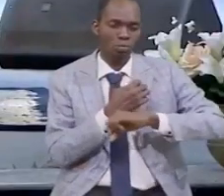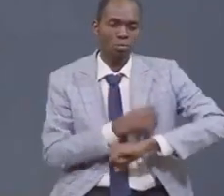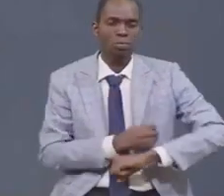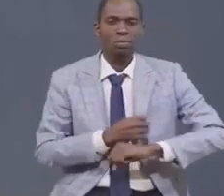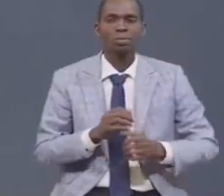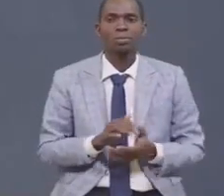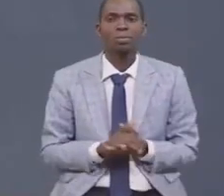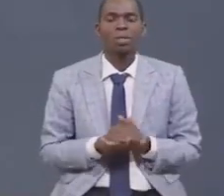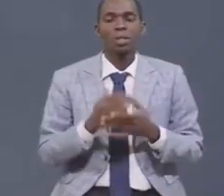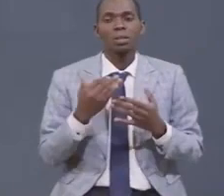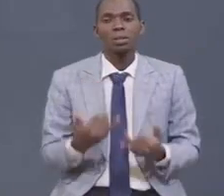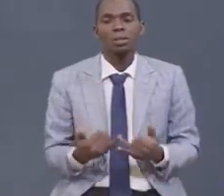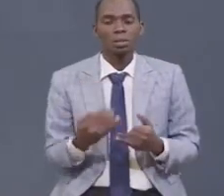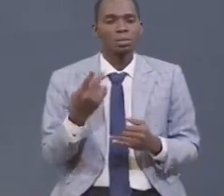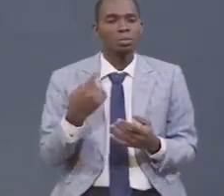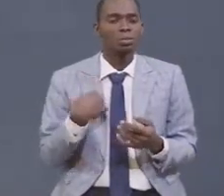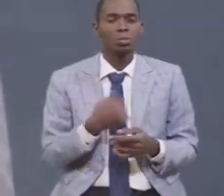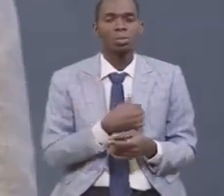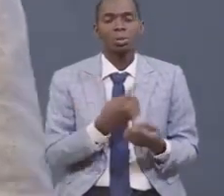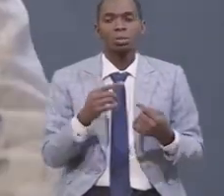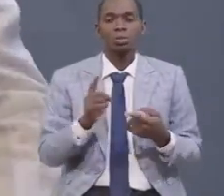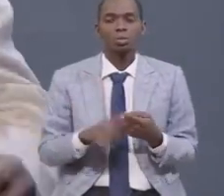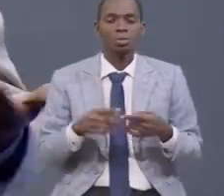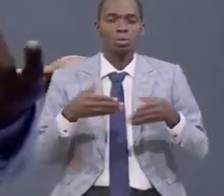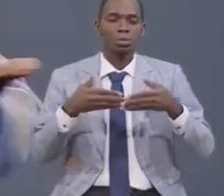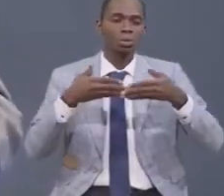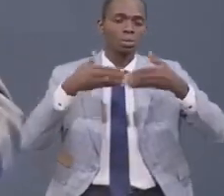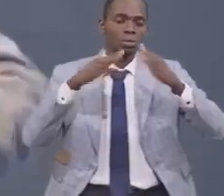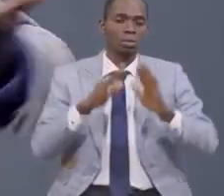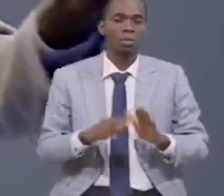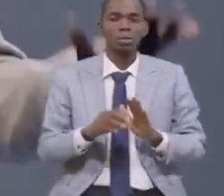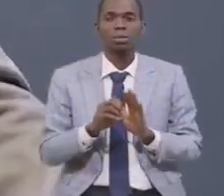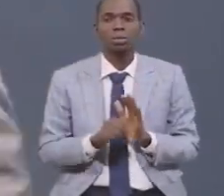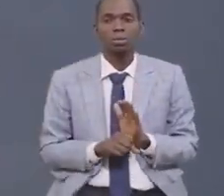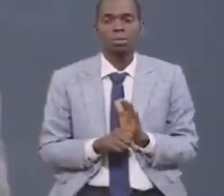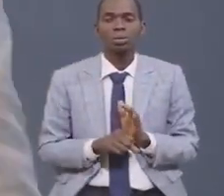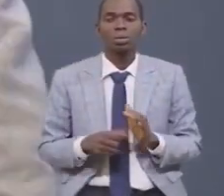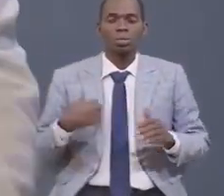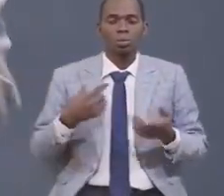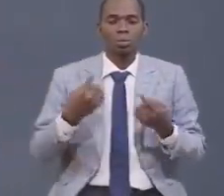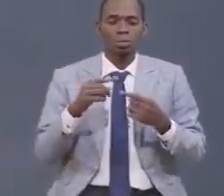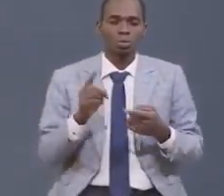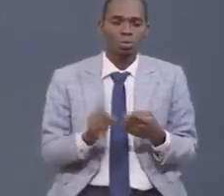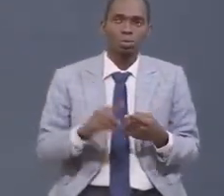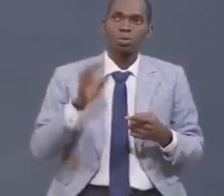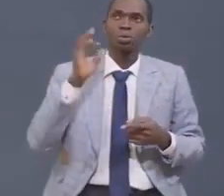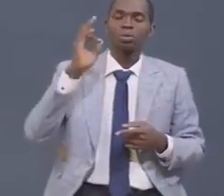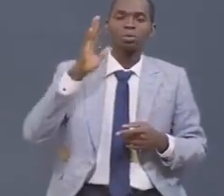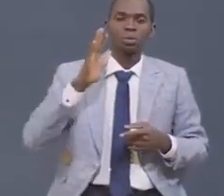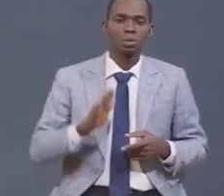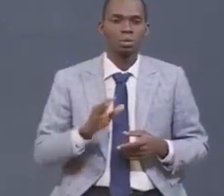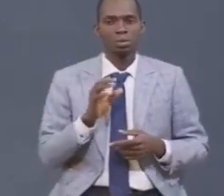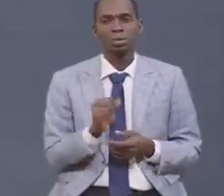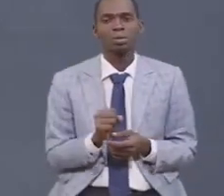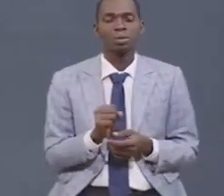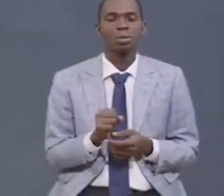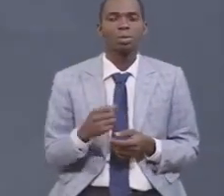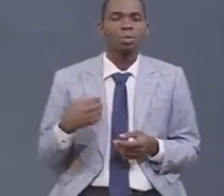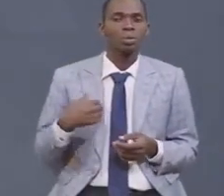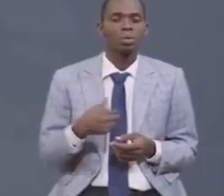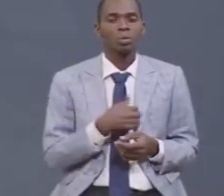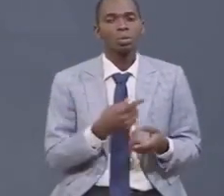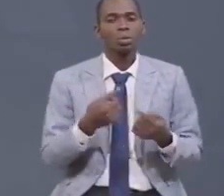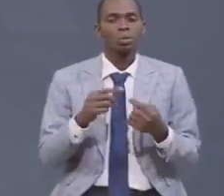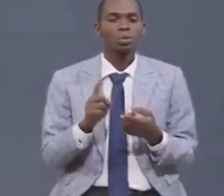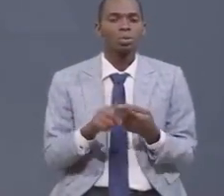ఇవి. నౌ వి కమ్ టు లీడర్‌షిప్. అప్పుడు మనం నాయకత్వంలోకి వస్తున్నాం. టు మినిస్టర్స్. అప్పుడు మనం సేవకులం అవుతున్నాం. వి కమ్ టు